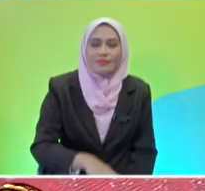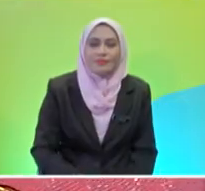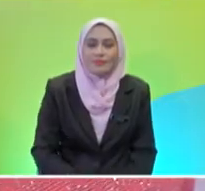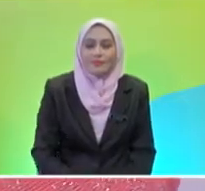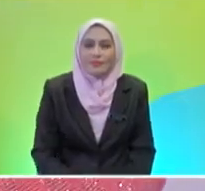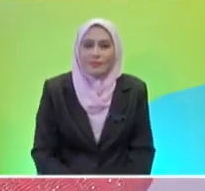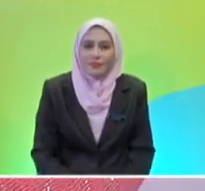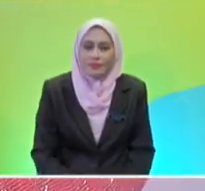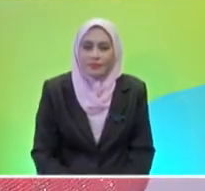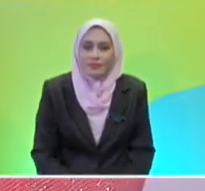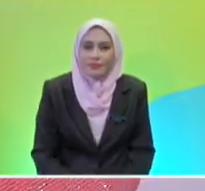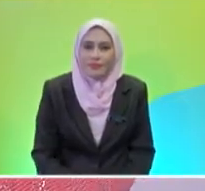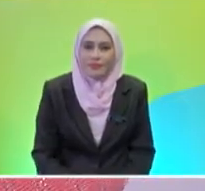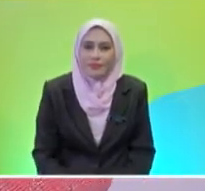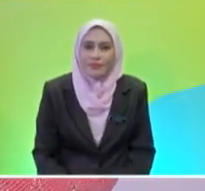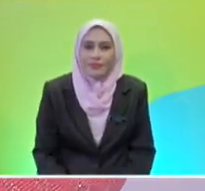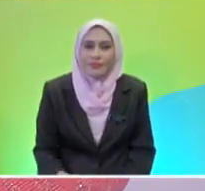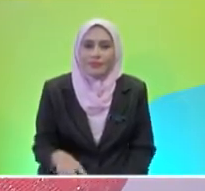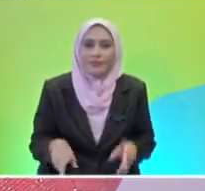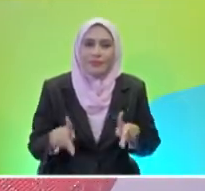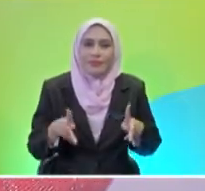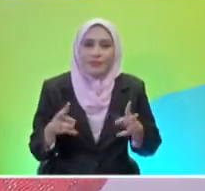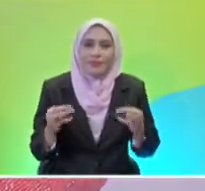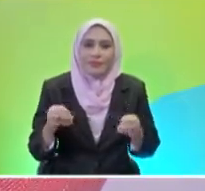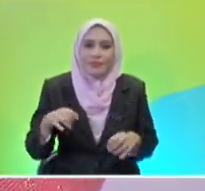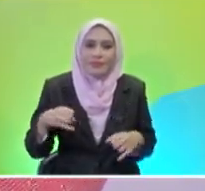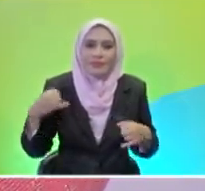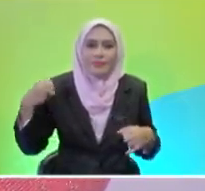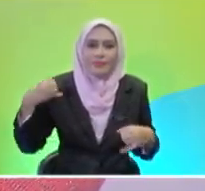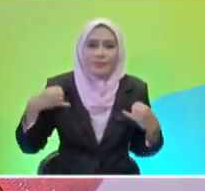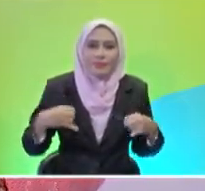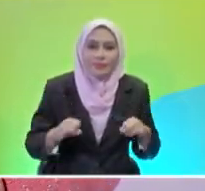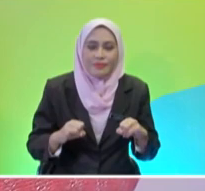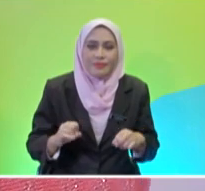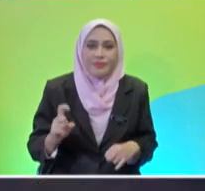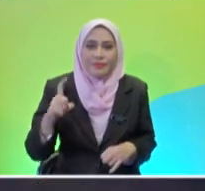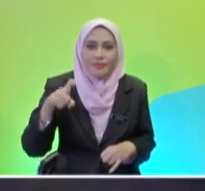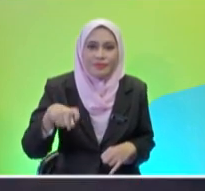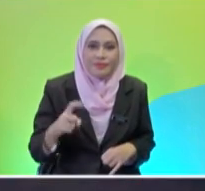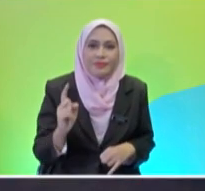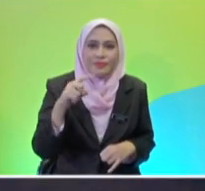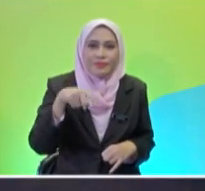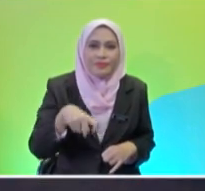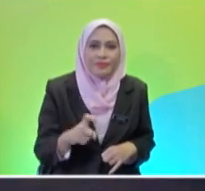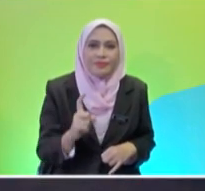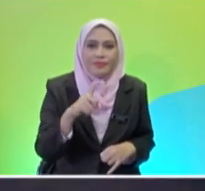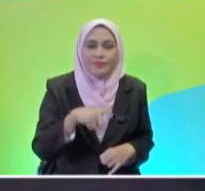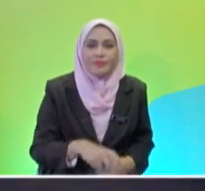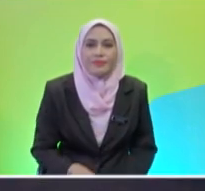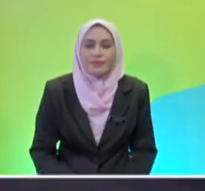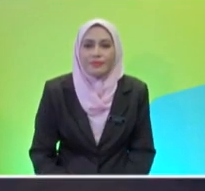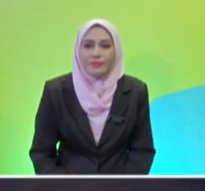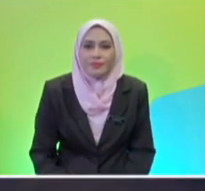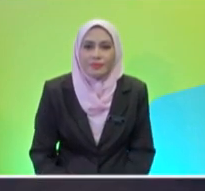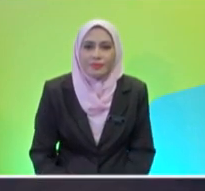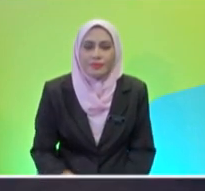beluncas. Bila dia apa dia nak berjalan dia akan melekung, dia naik turun, naik turun macam tu. Biasa saya pernah nampak cikgu. Biasa